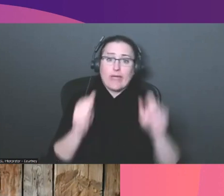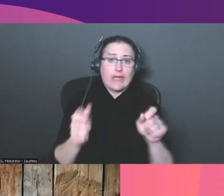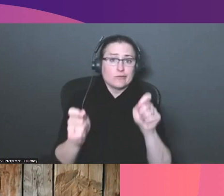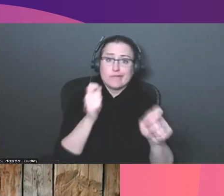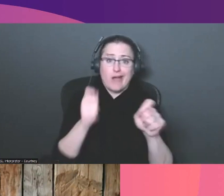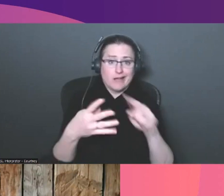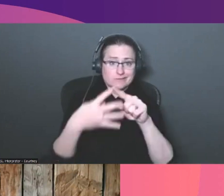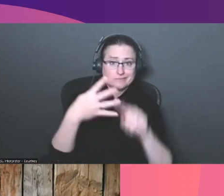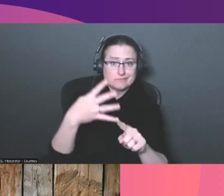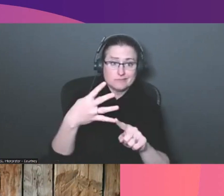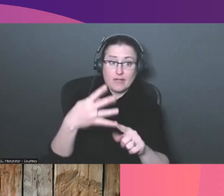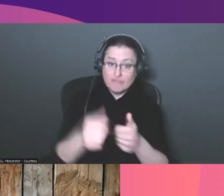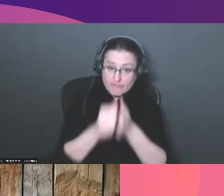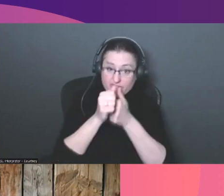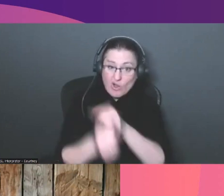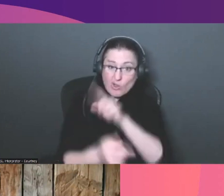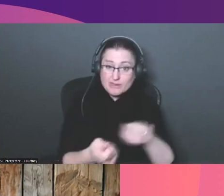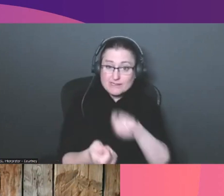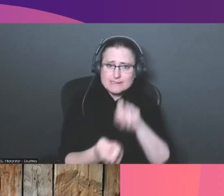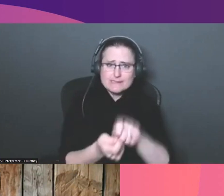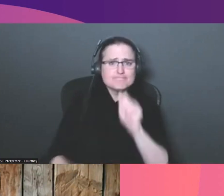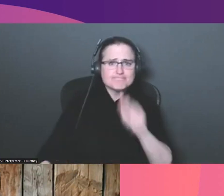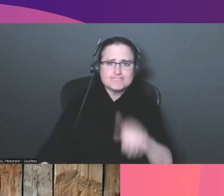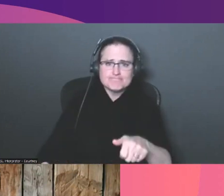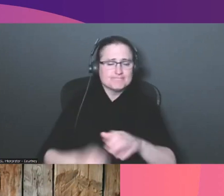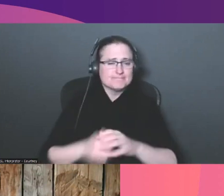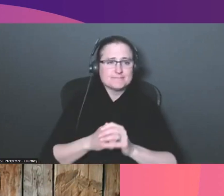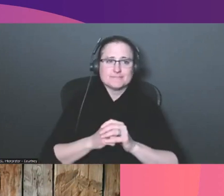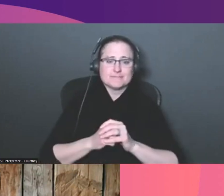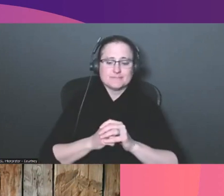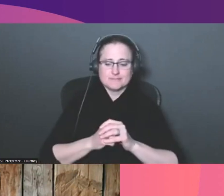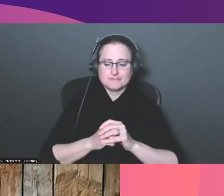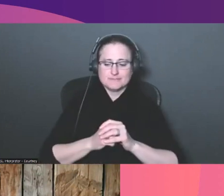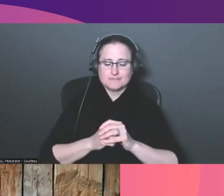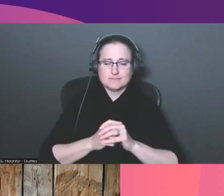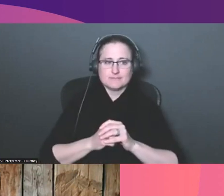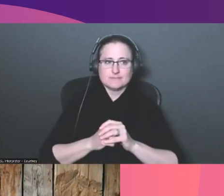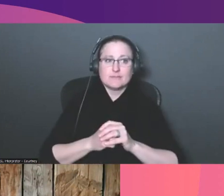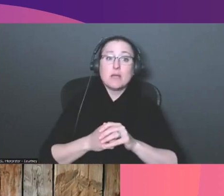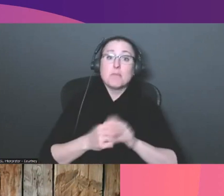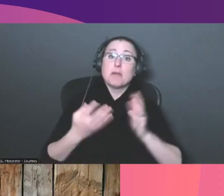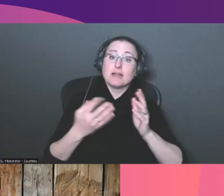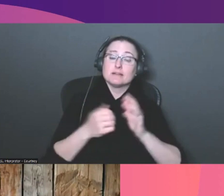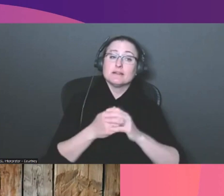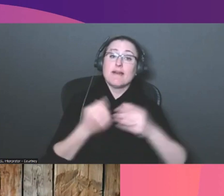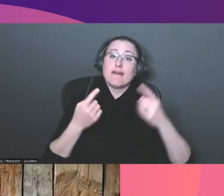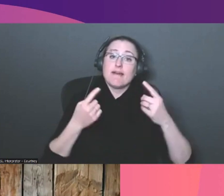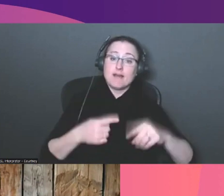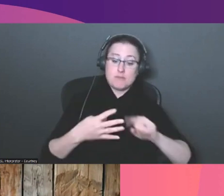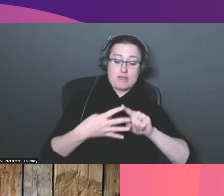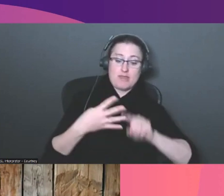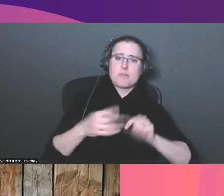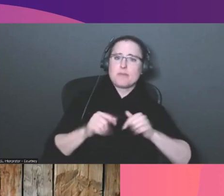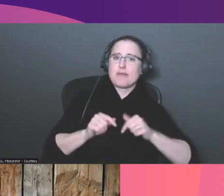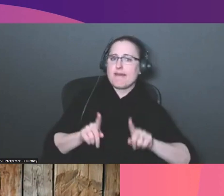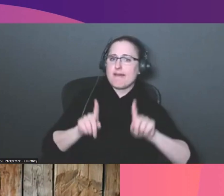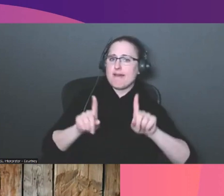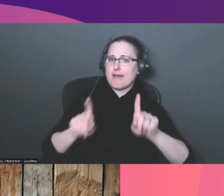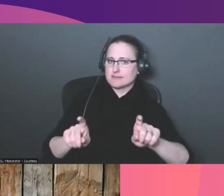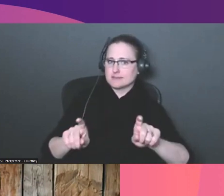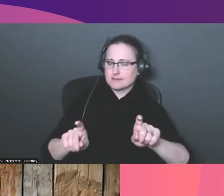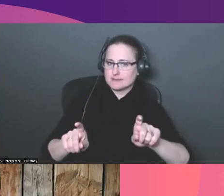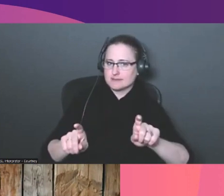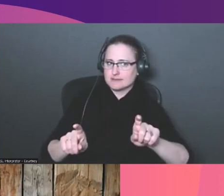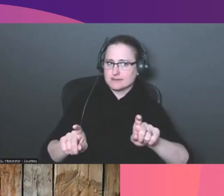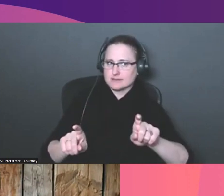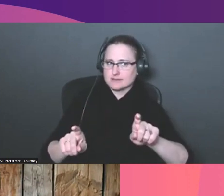Ce qui est important, c'est que vous pouvez changer ces questions. Vous n'avez pas besoin d'utiliser ces questions-là, mais cela vous donne permission